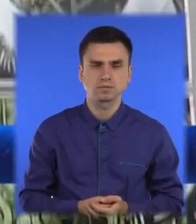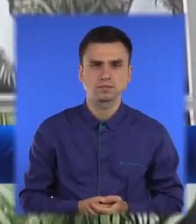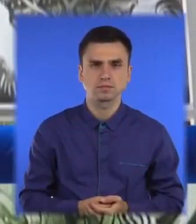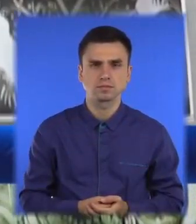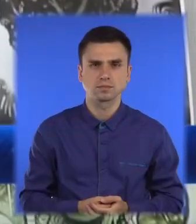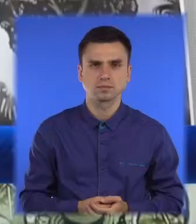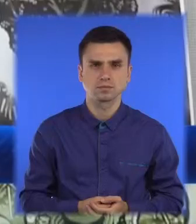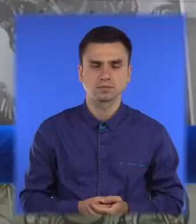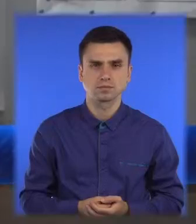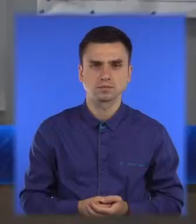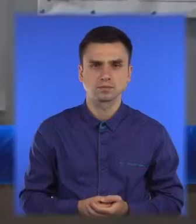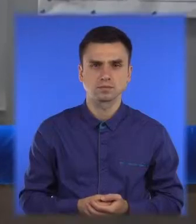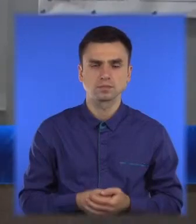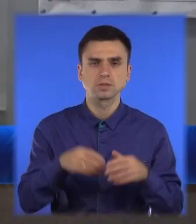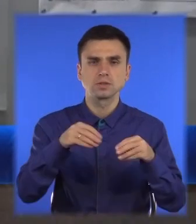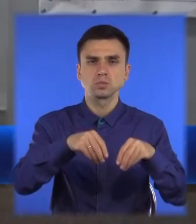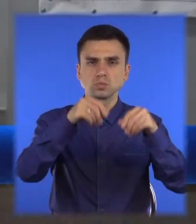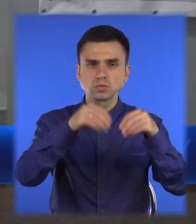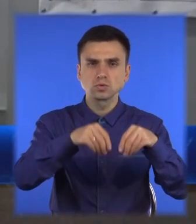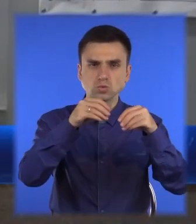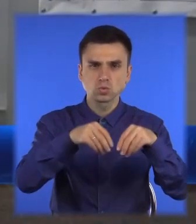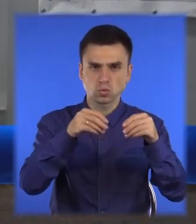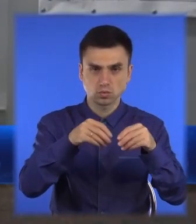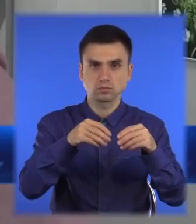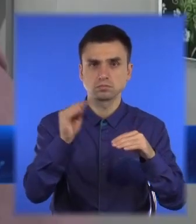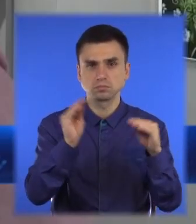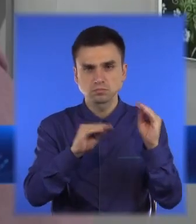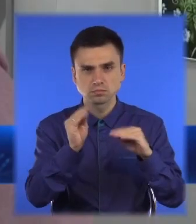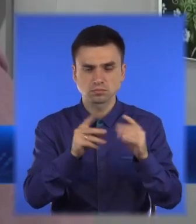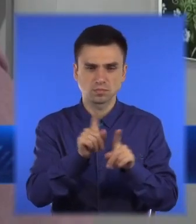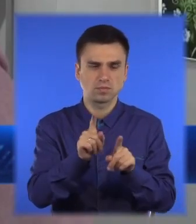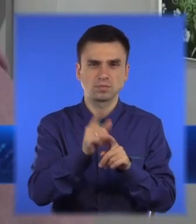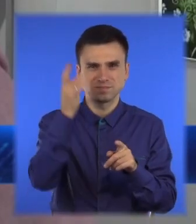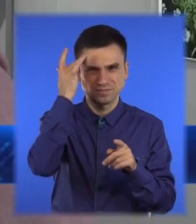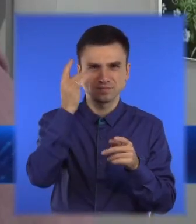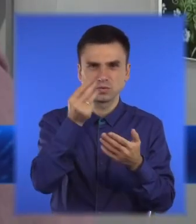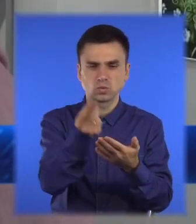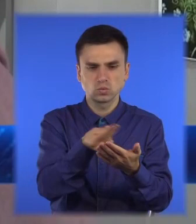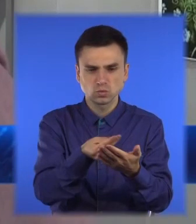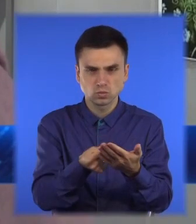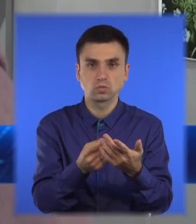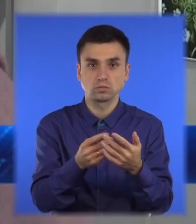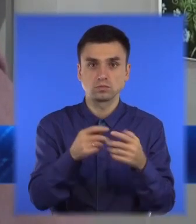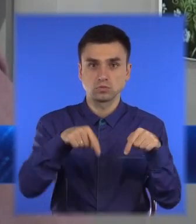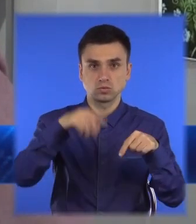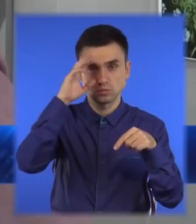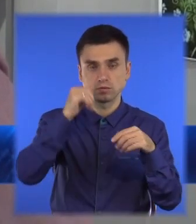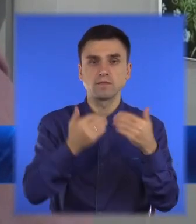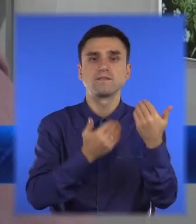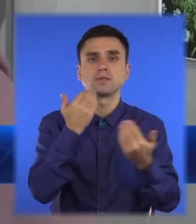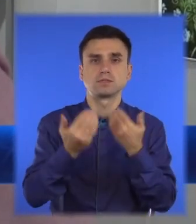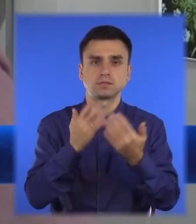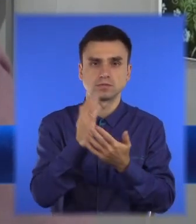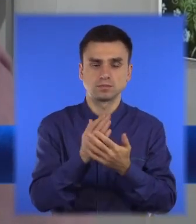Пісочна казка. У виставковій залі відкрилася нова експозиція. Тут можна побачити роботи від трьохрічних дітей до